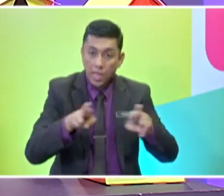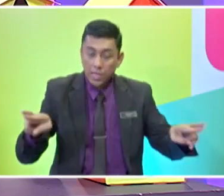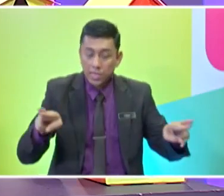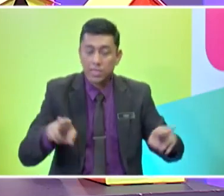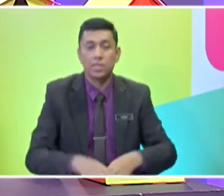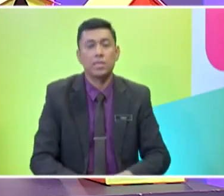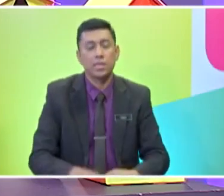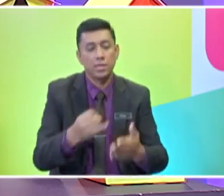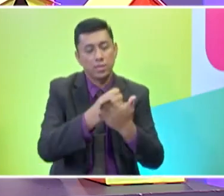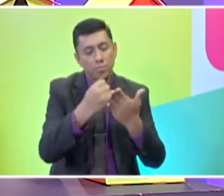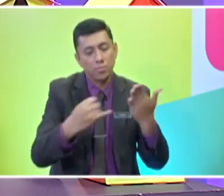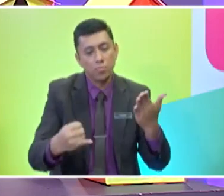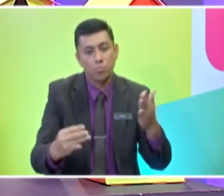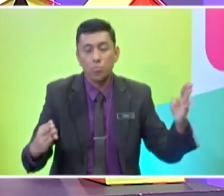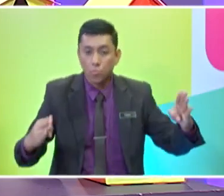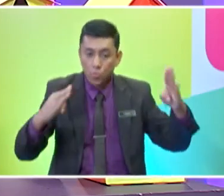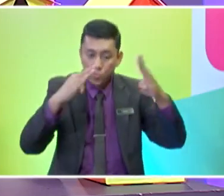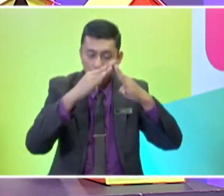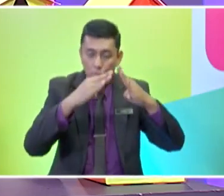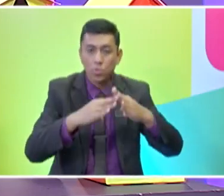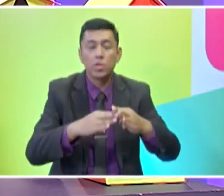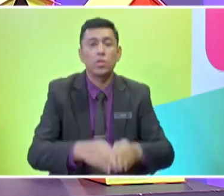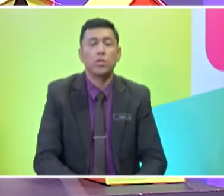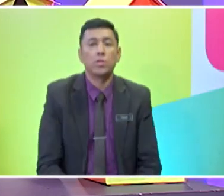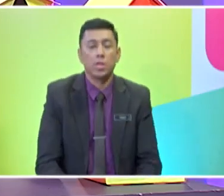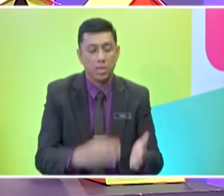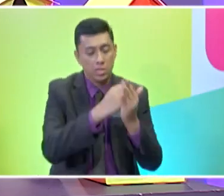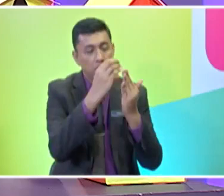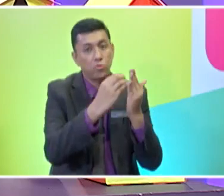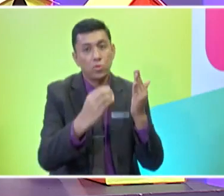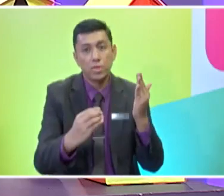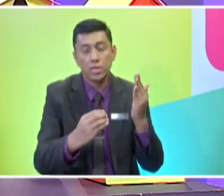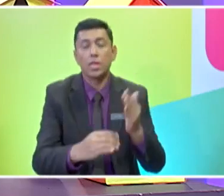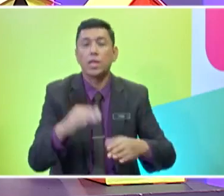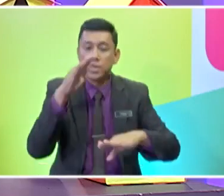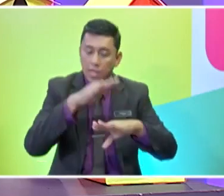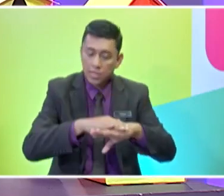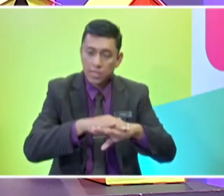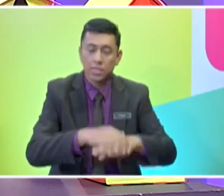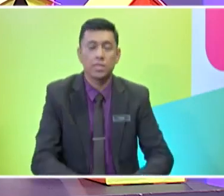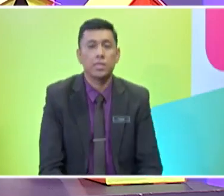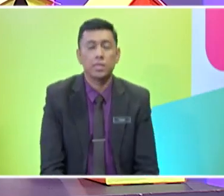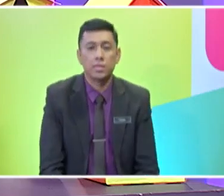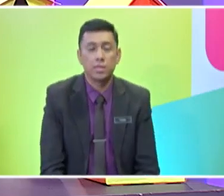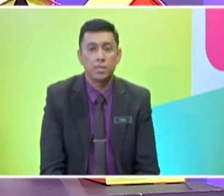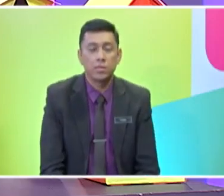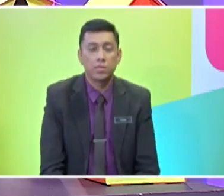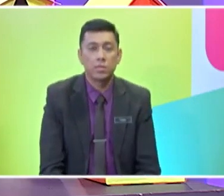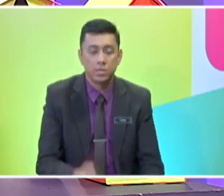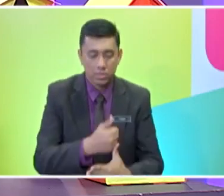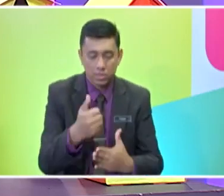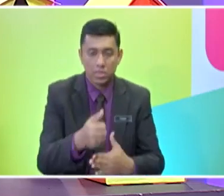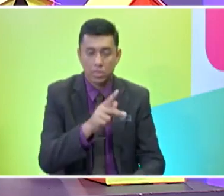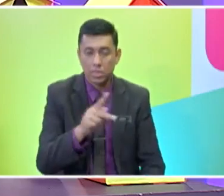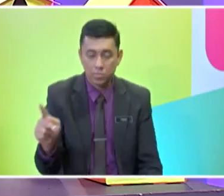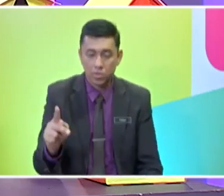lakaran bumbu ya corak-corak corak-corak di atas inilah ya karena atau pengguna